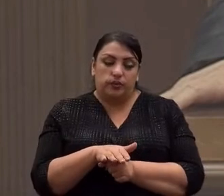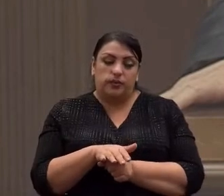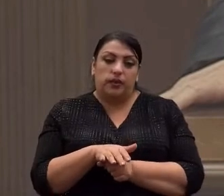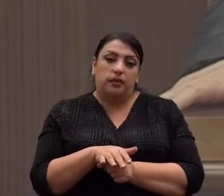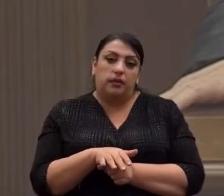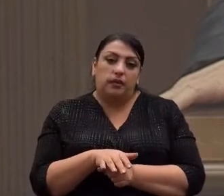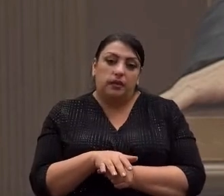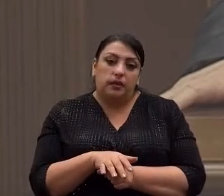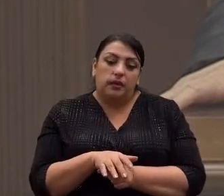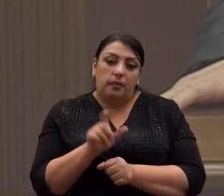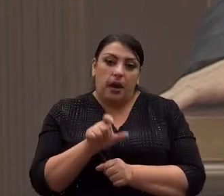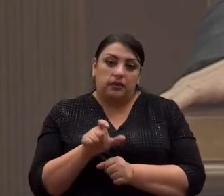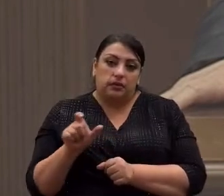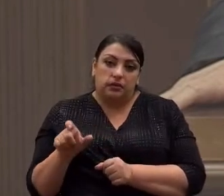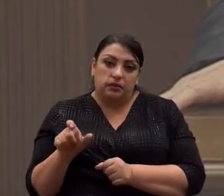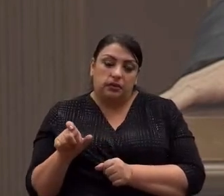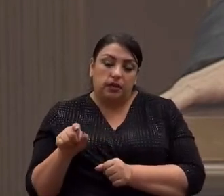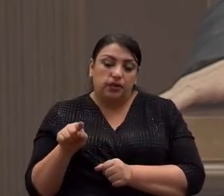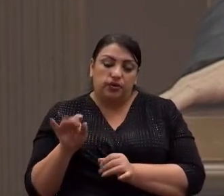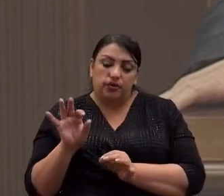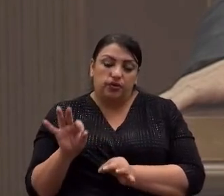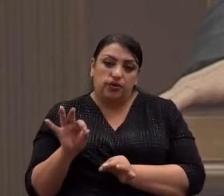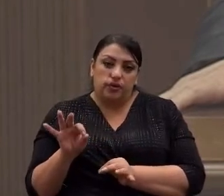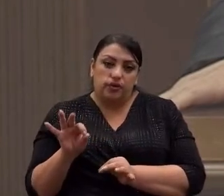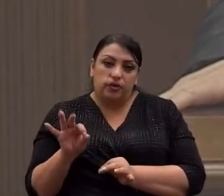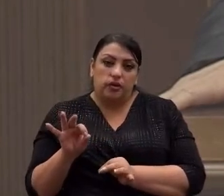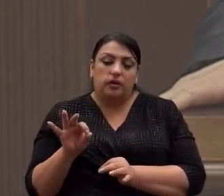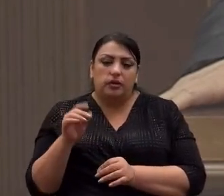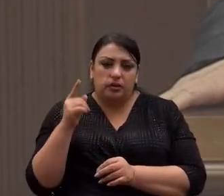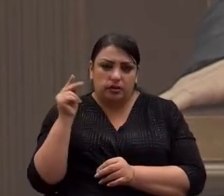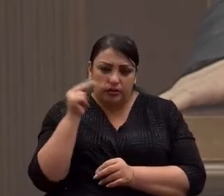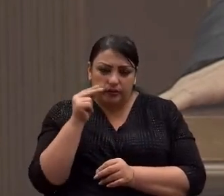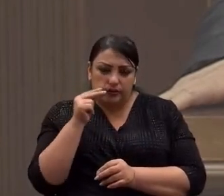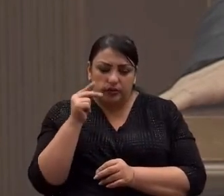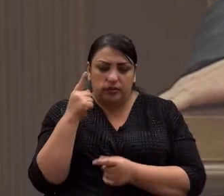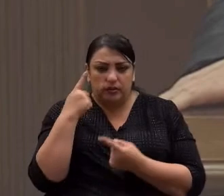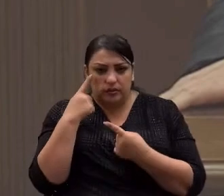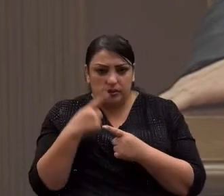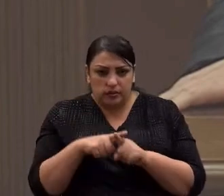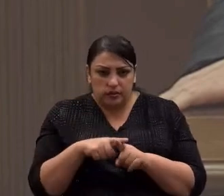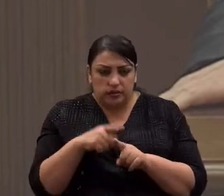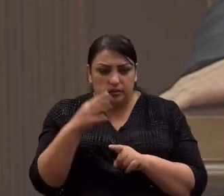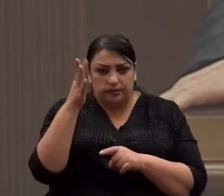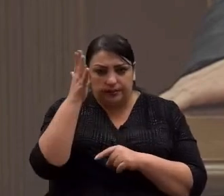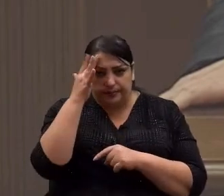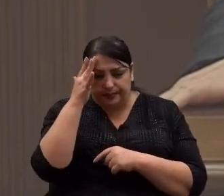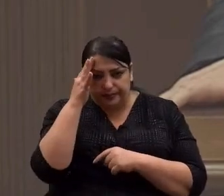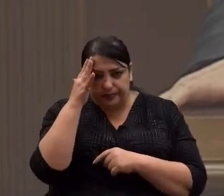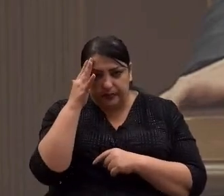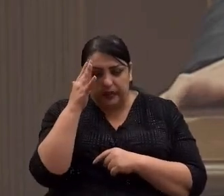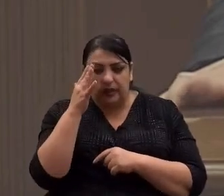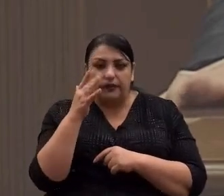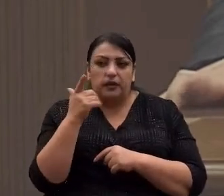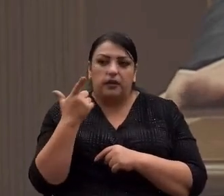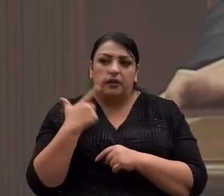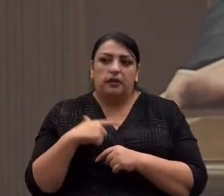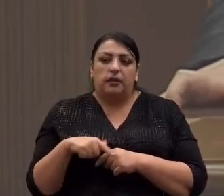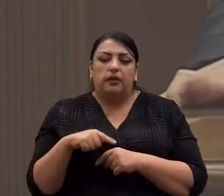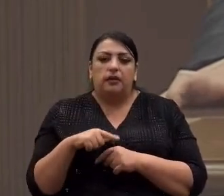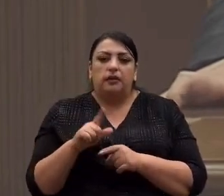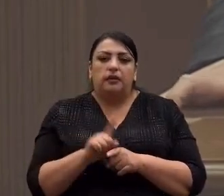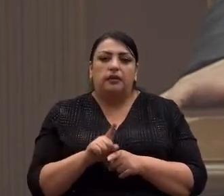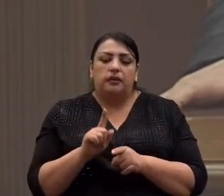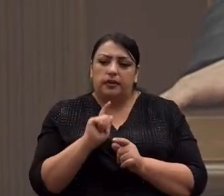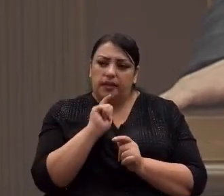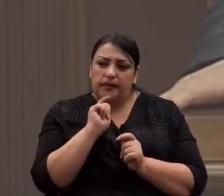կադրերը, դա ճիշտ խոսքը, կրթությունը, նպատակները և նվիրվածությունը քո երկրին